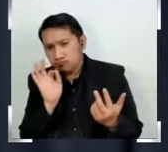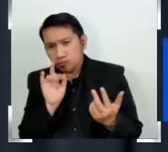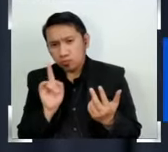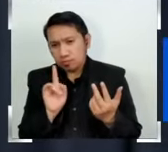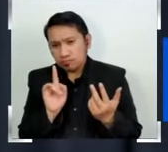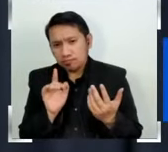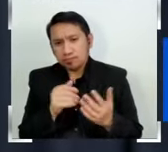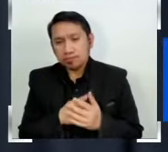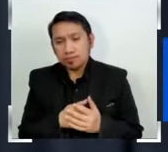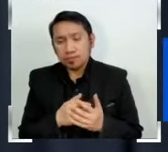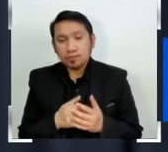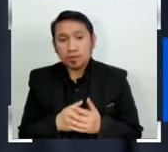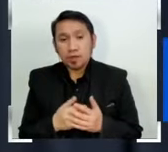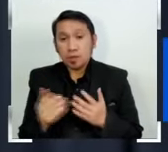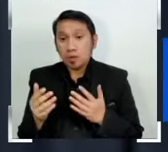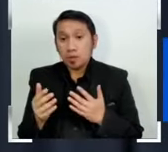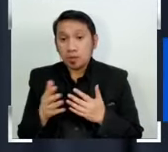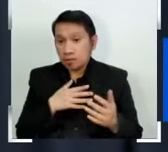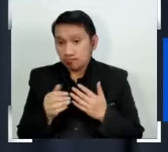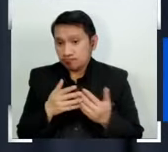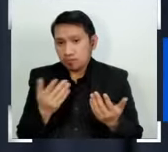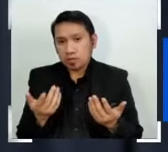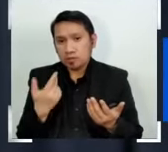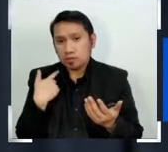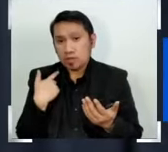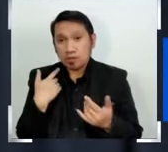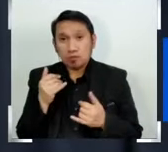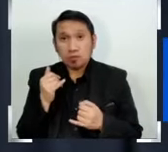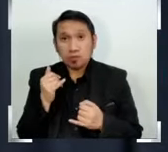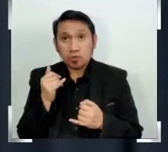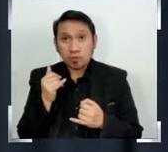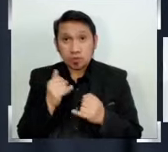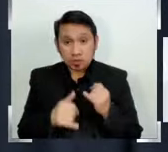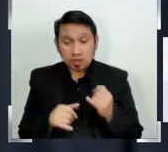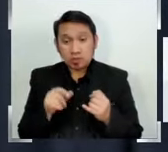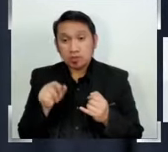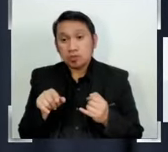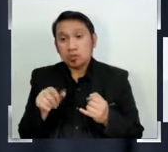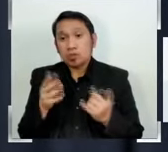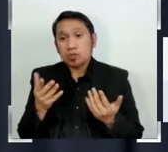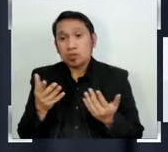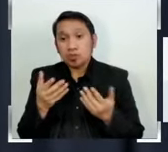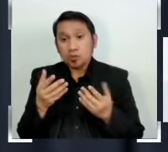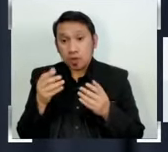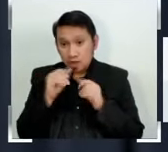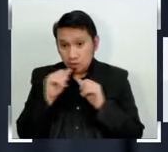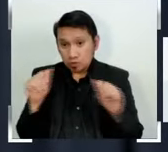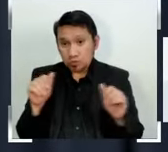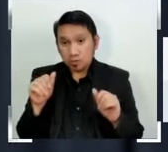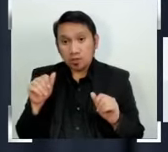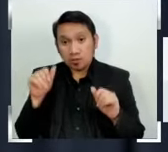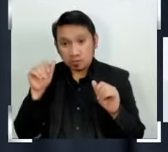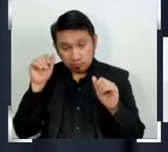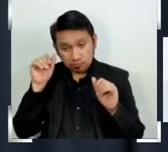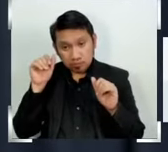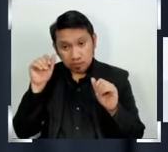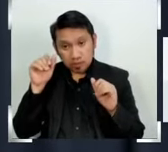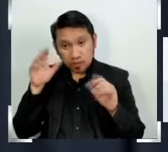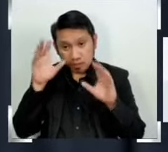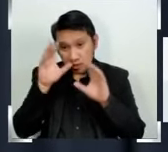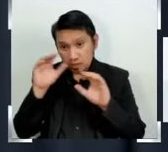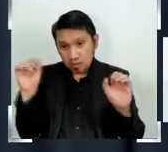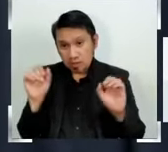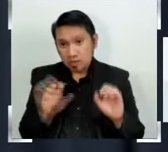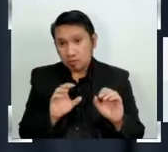nga na ang isang huling statement ni Presidente ay walang jurisdiction ang ICC dun